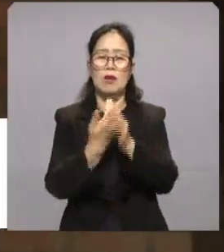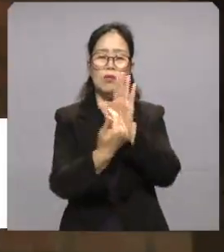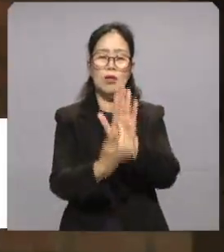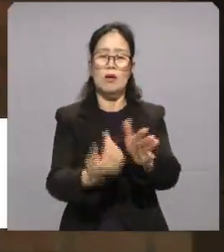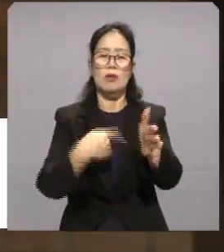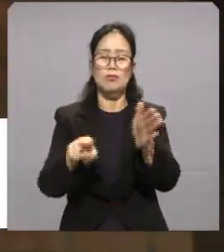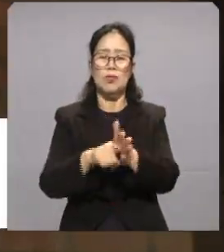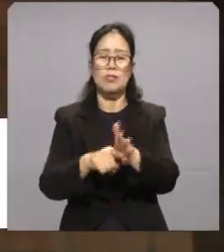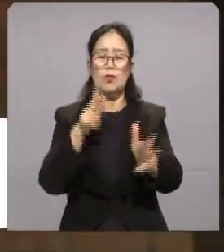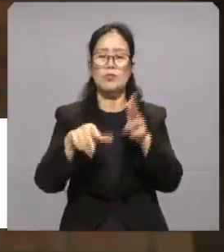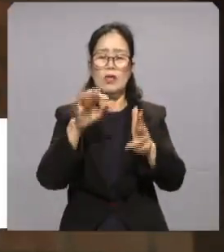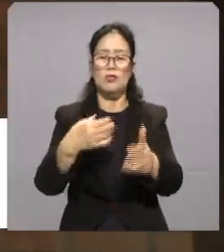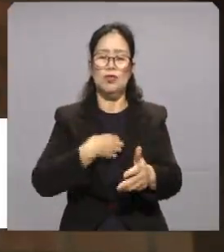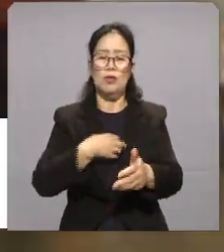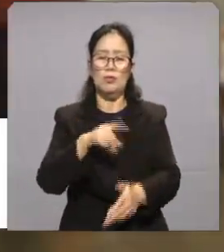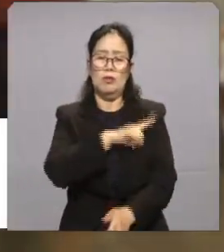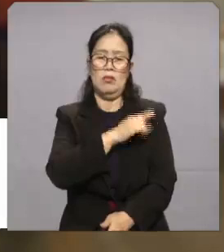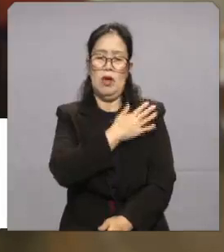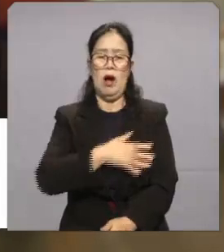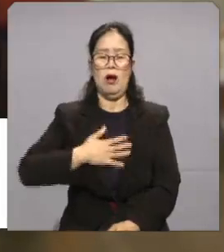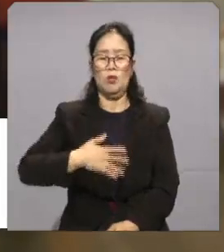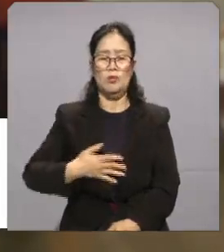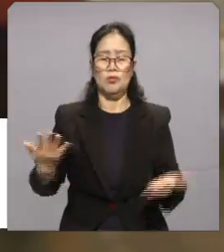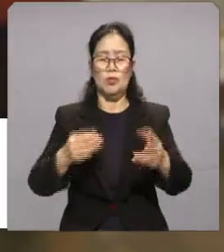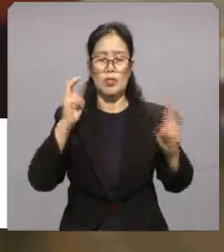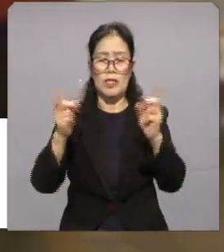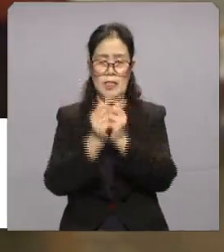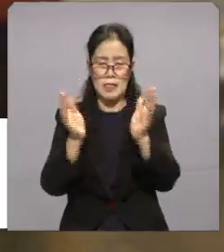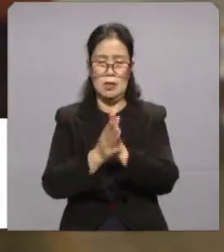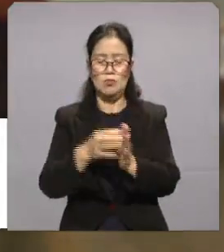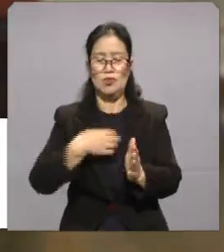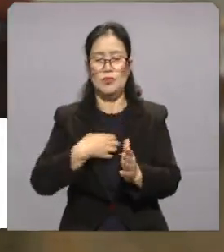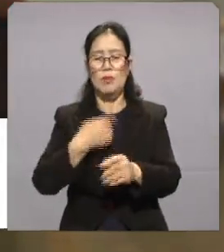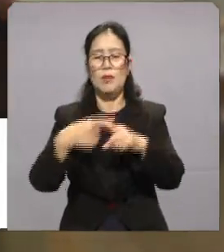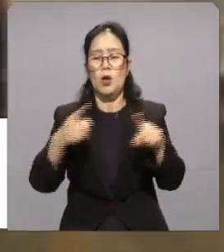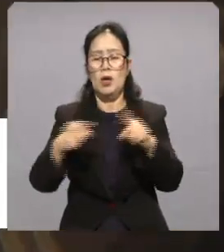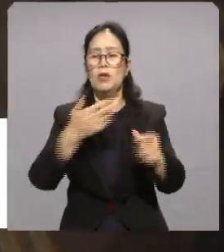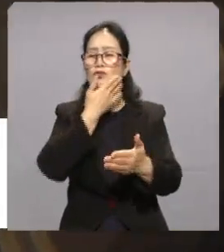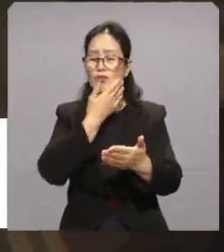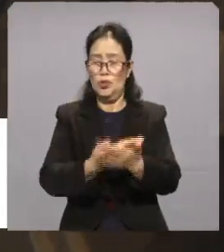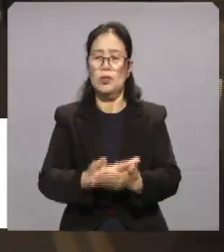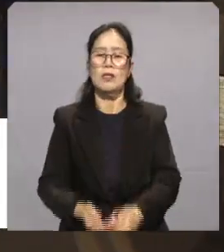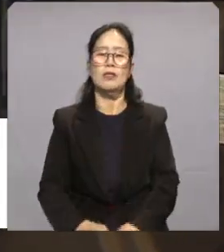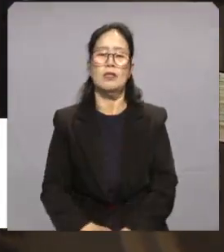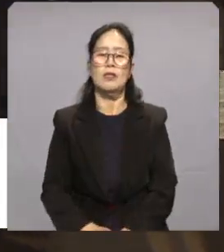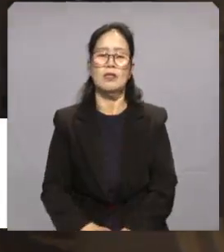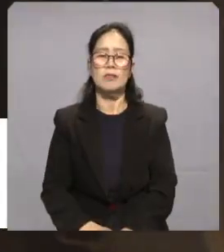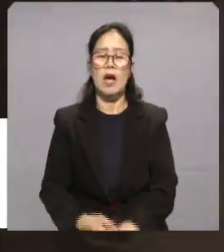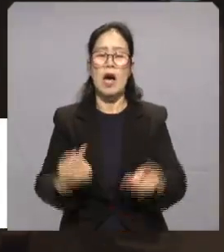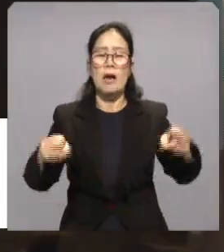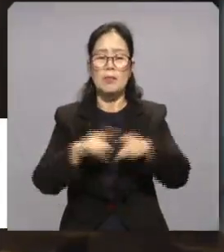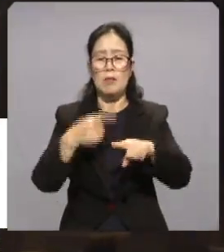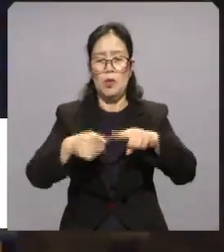위해서는 현장에서 위험을 제일 잘 알고 있는 노사가 직접 위험성 평가를 하는 게 중요하거든요. 그래서 이런 위험성 평가에도 노사가